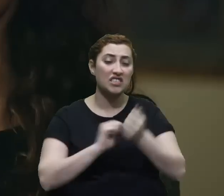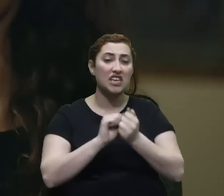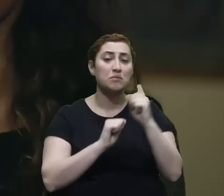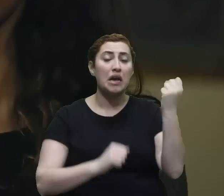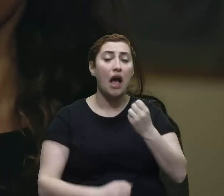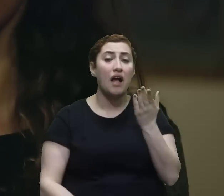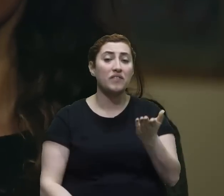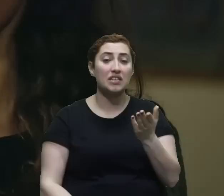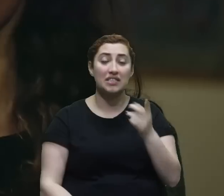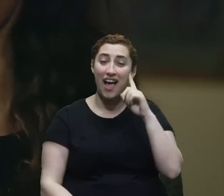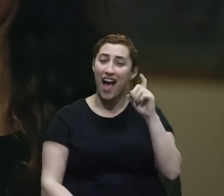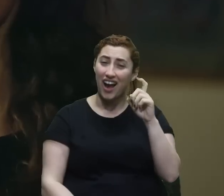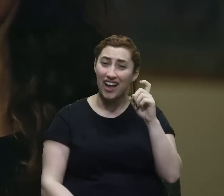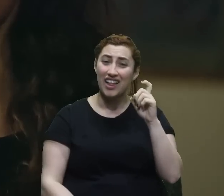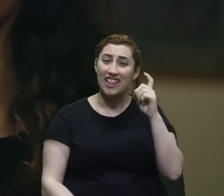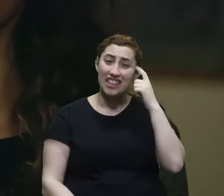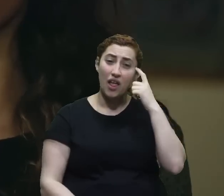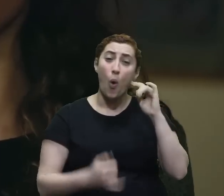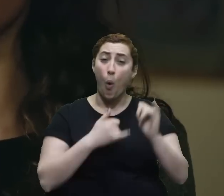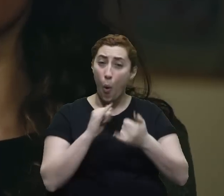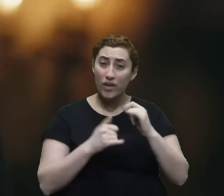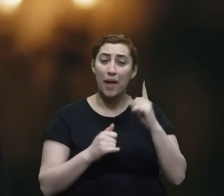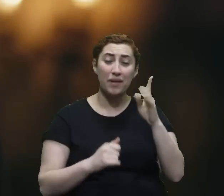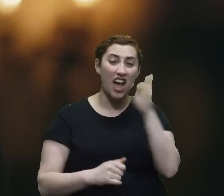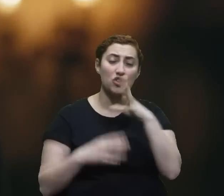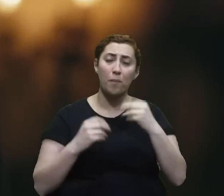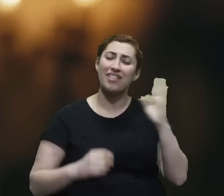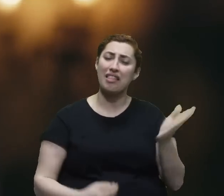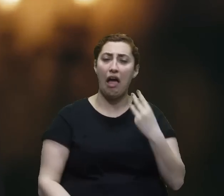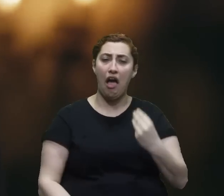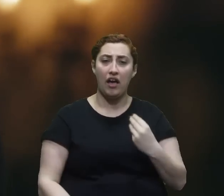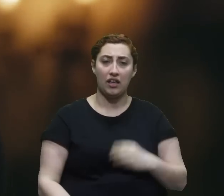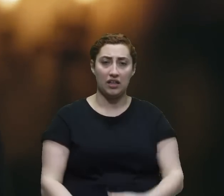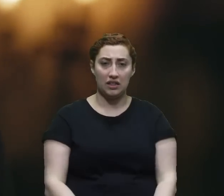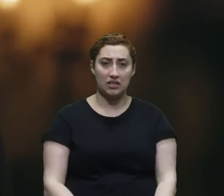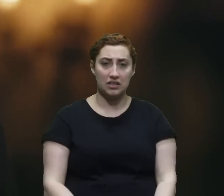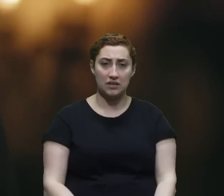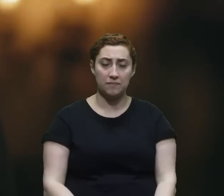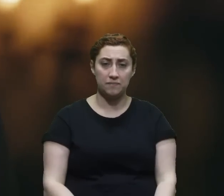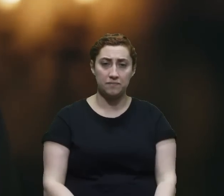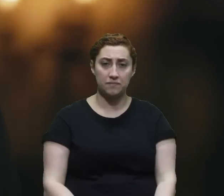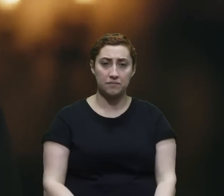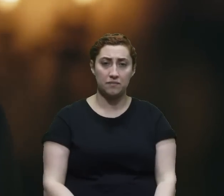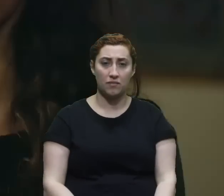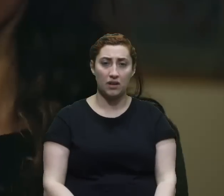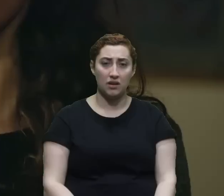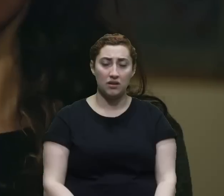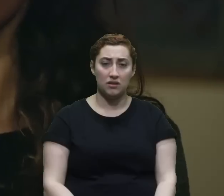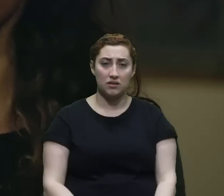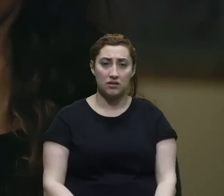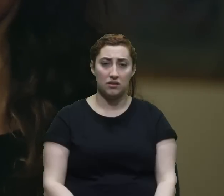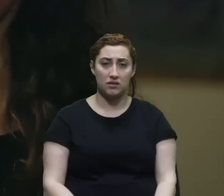bir katilsin. Akıllı oynayan bir muhbir olmaktan iyidir. Leyla küçümser gülüşüyle alay edercesine kafa salladı.